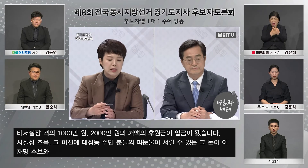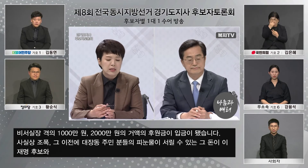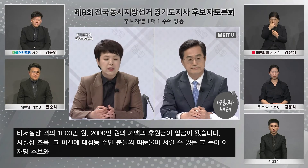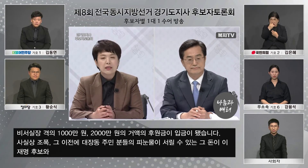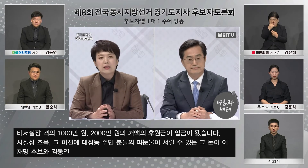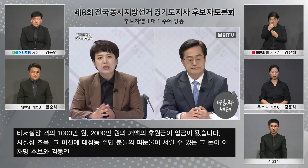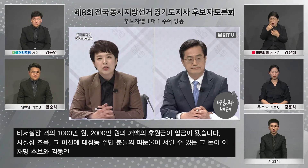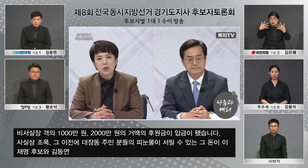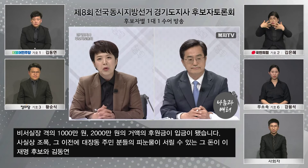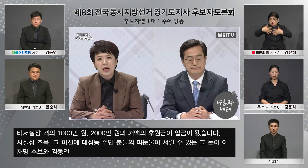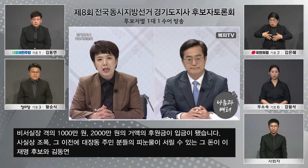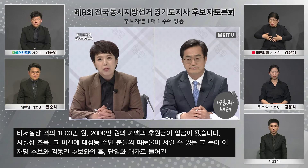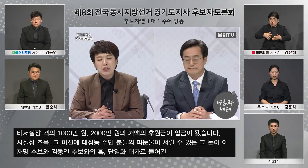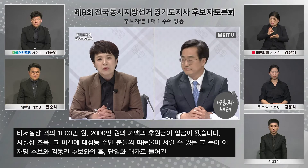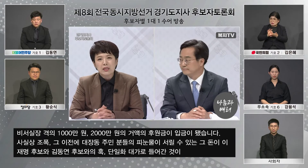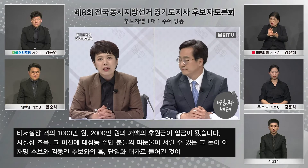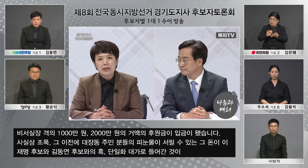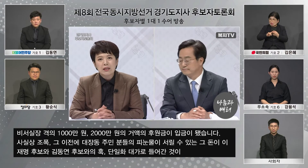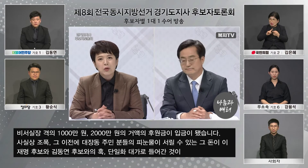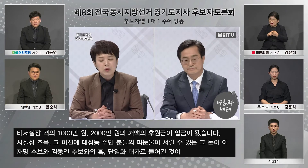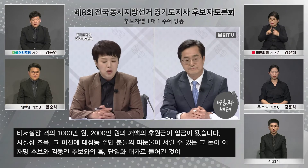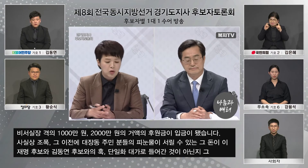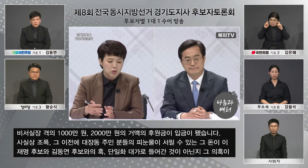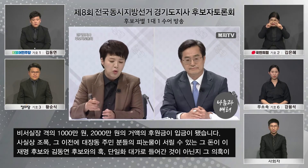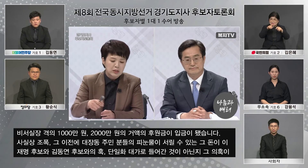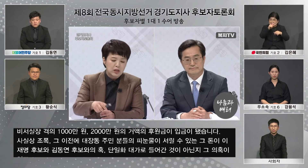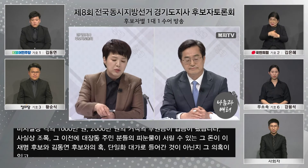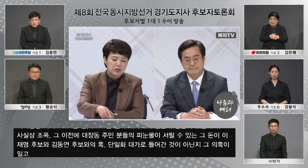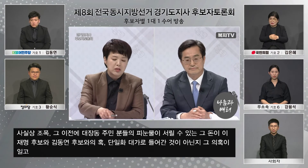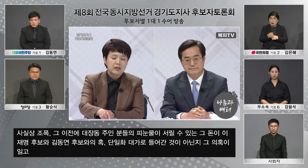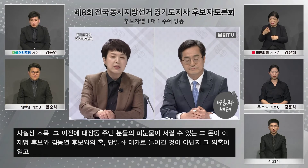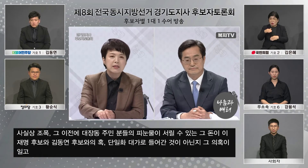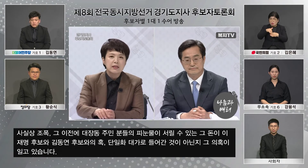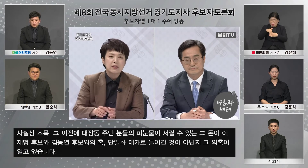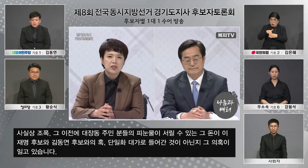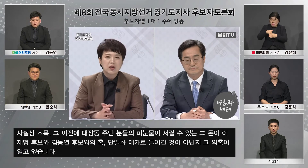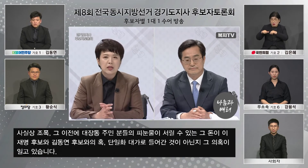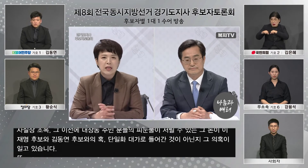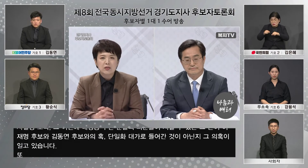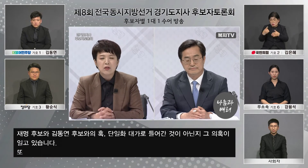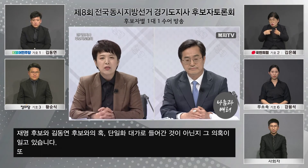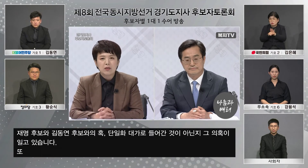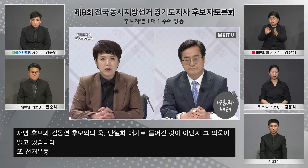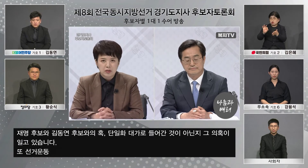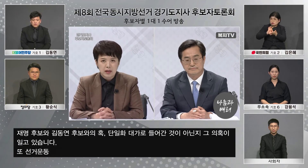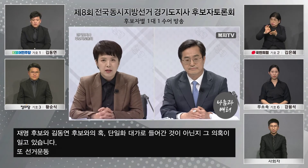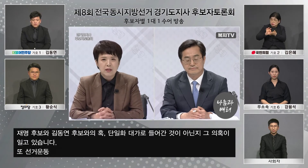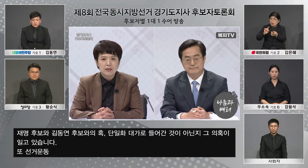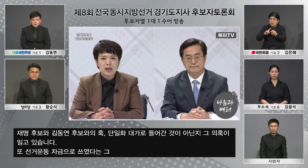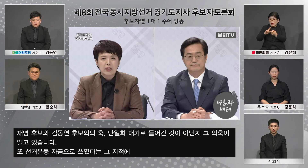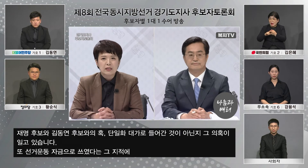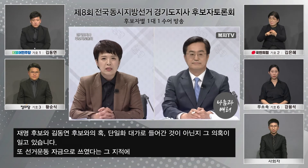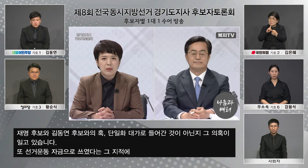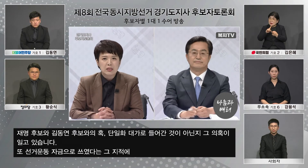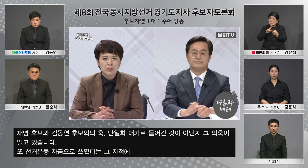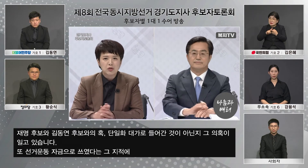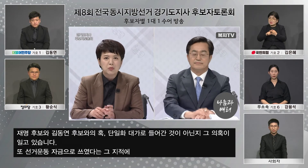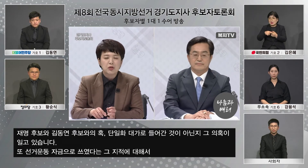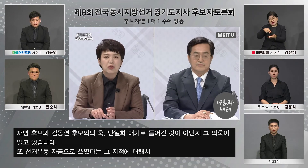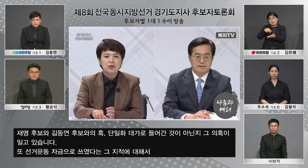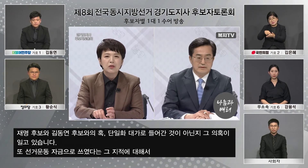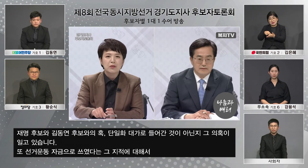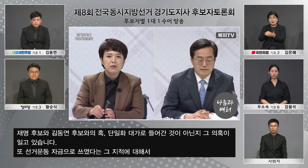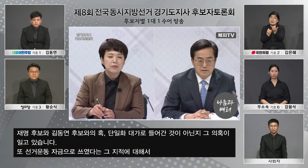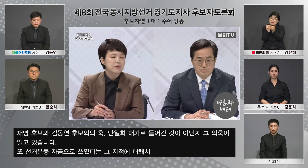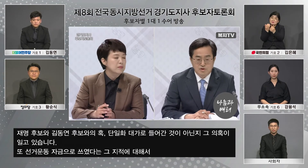것이 아닌지 그 의혹이 일고 있습니다. 또 선거운동 자금으로 쓰였다는 그 지적에 대해서 어떻게 생각하는지 말씀해